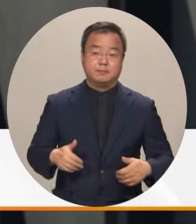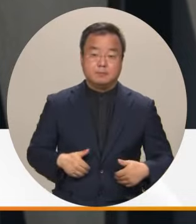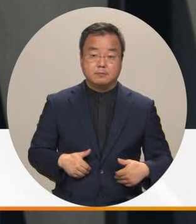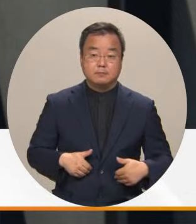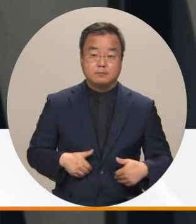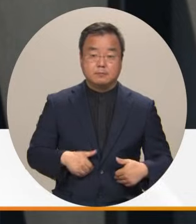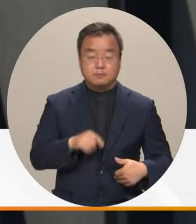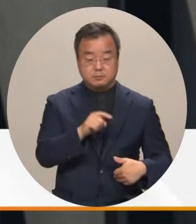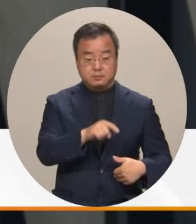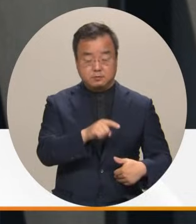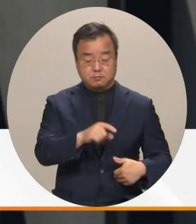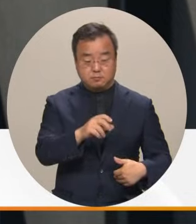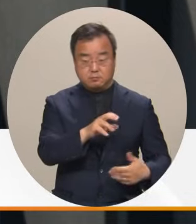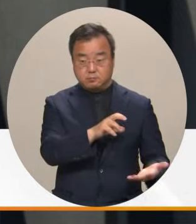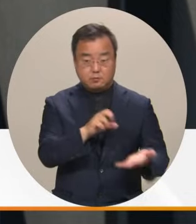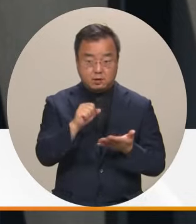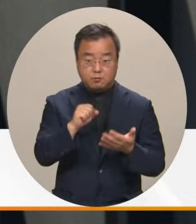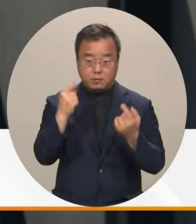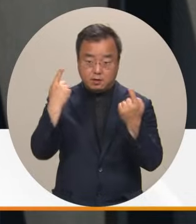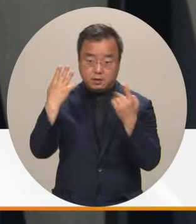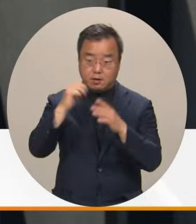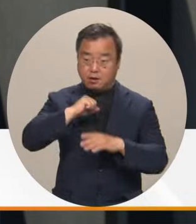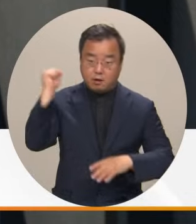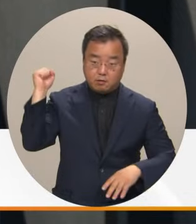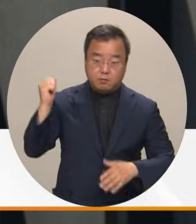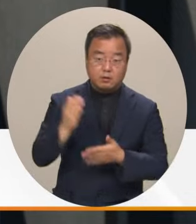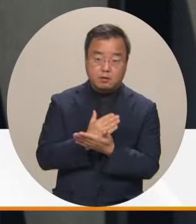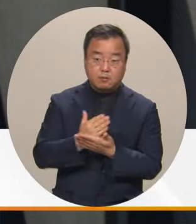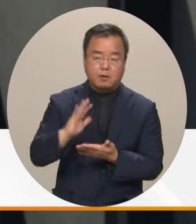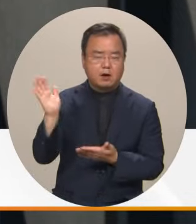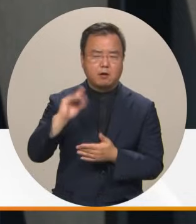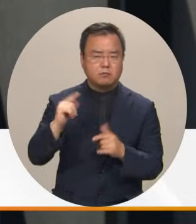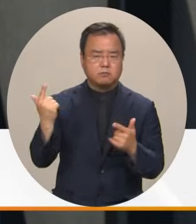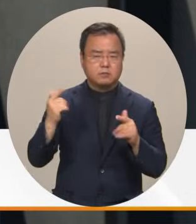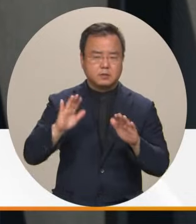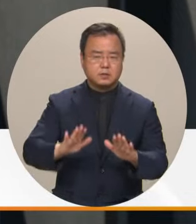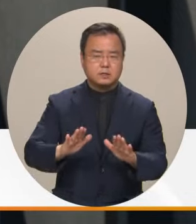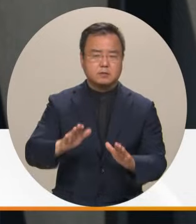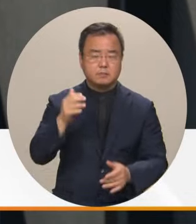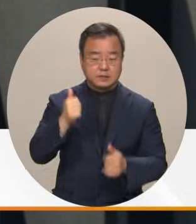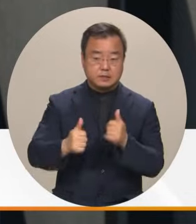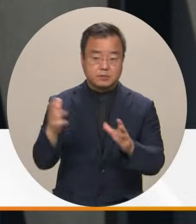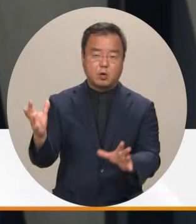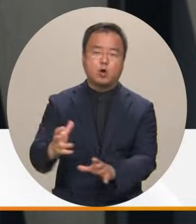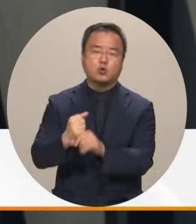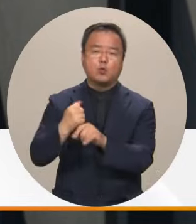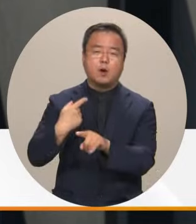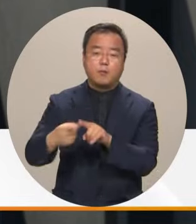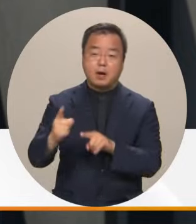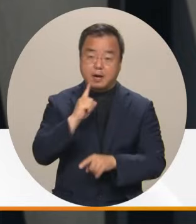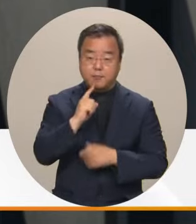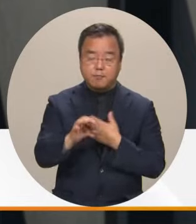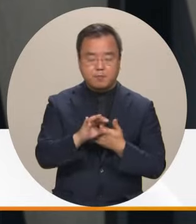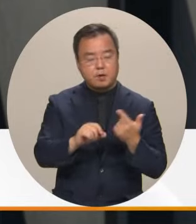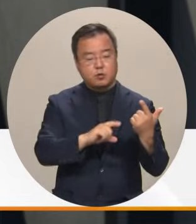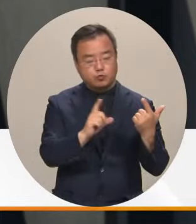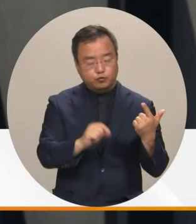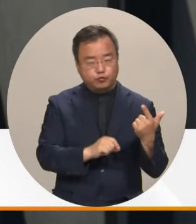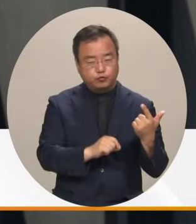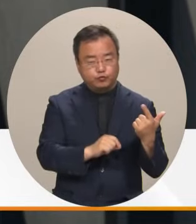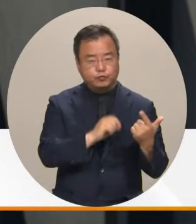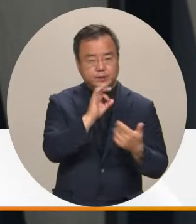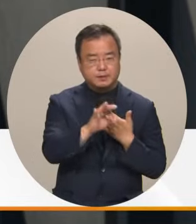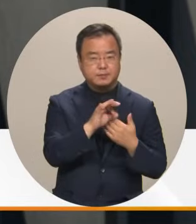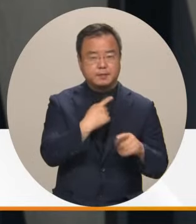이걸로 대학 가는 거 아니잖아요 지금은 어떻게 보면 우리가 수능을 총괄 평가라고 한다면 6월이 모의 평가는